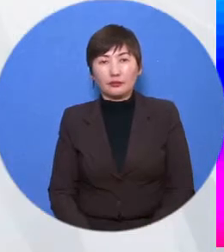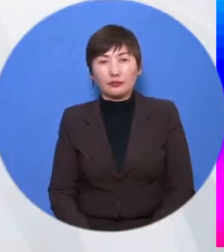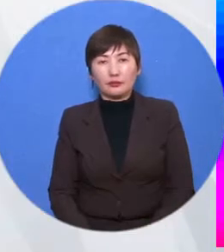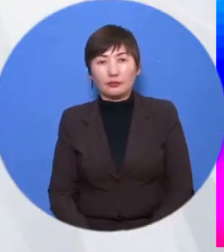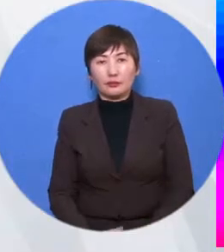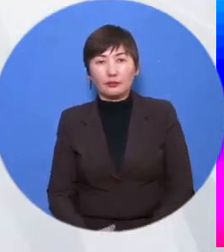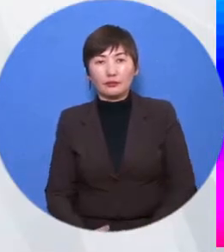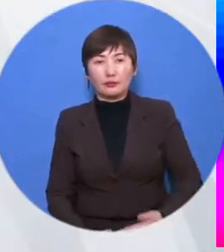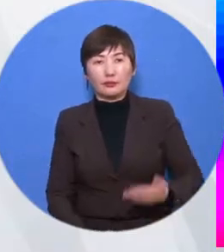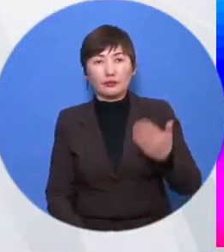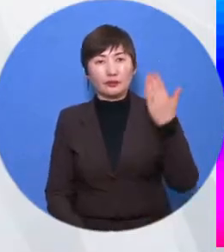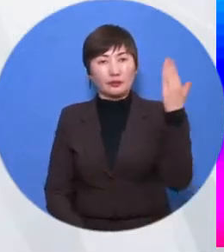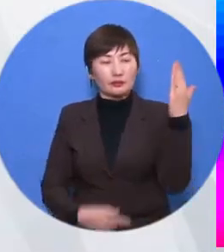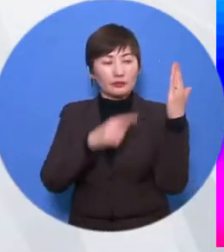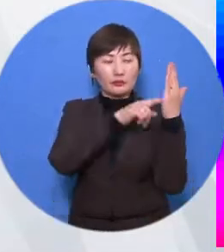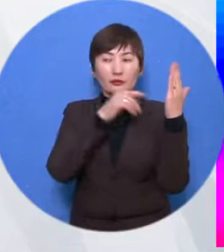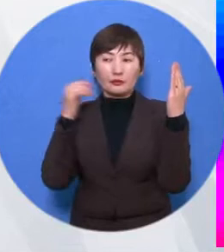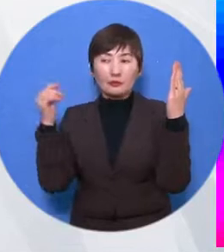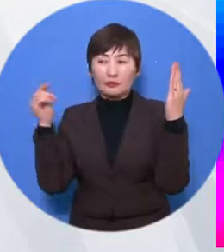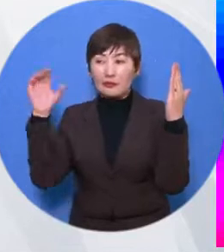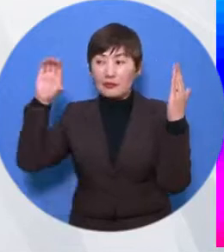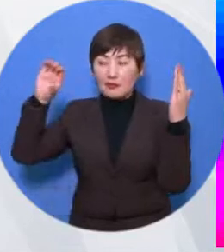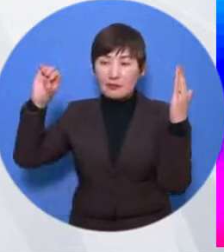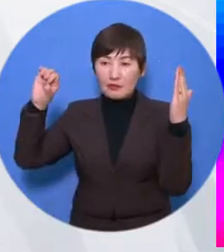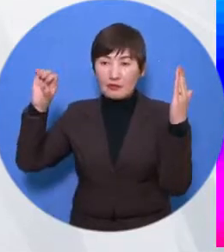Толин цагны дүрс харагдаж байна. Цаг хэд болж байна?